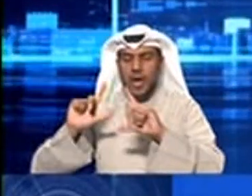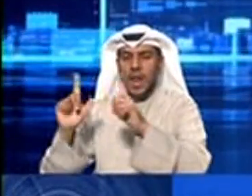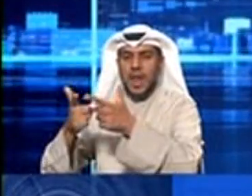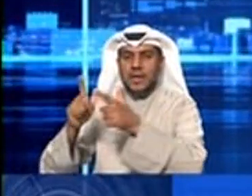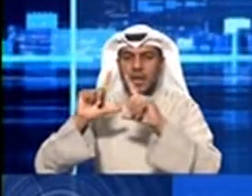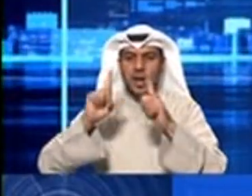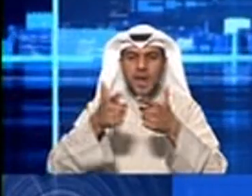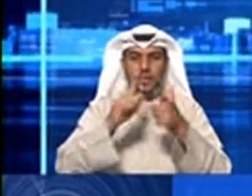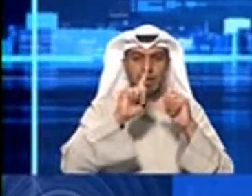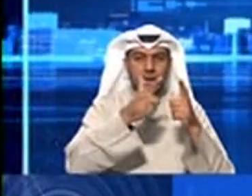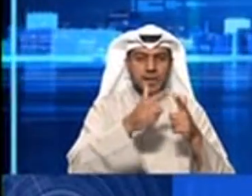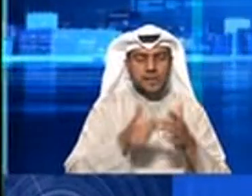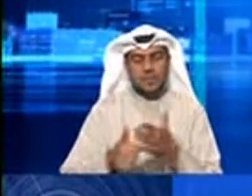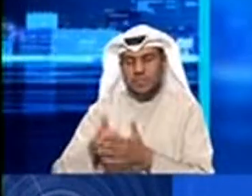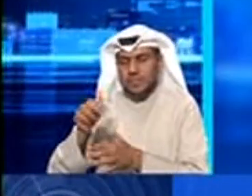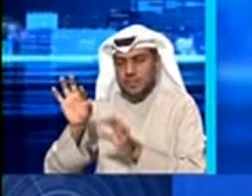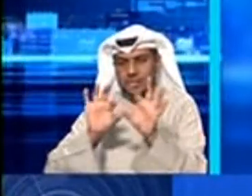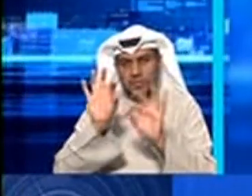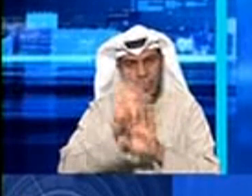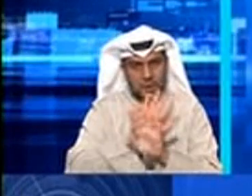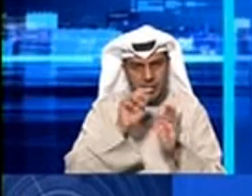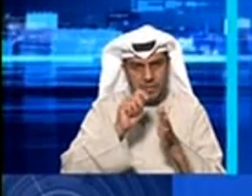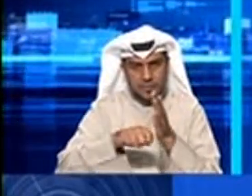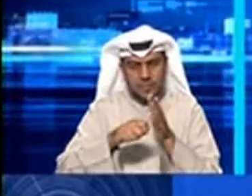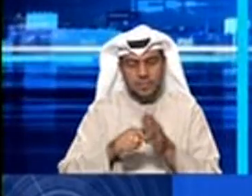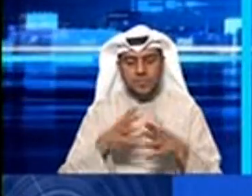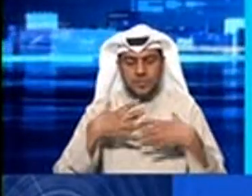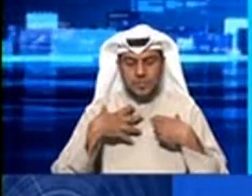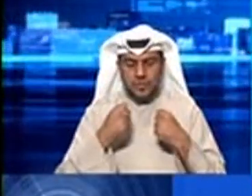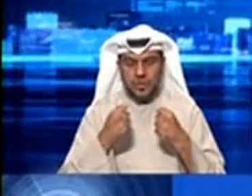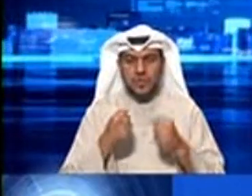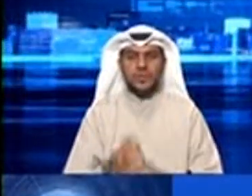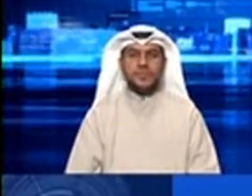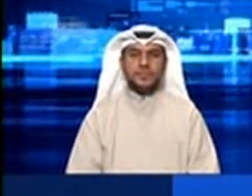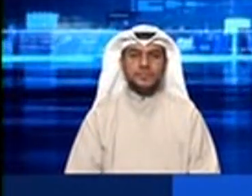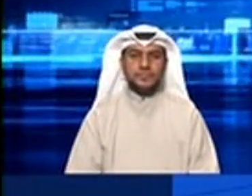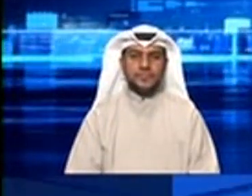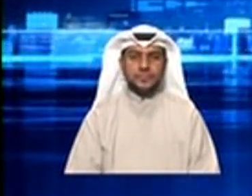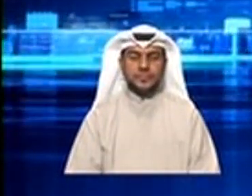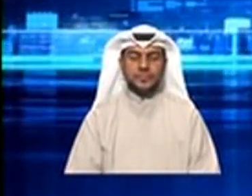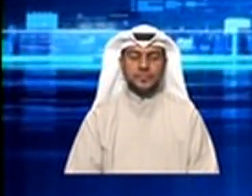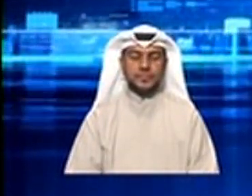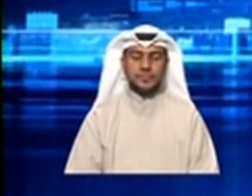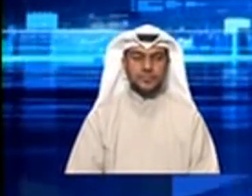لجان المجلس، متمنيا سموه للجميع كل التوفيق والسداد.